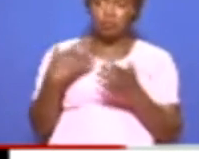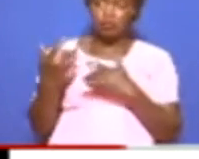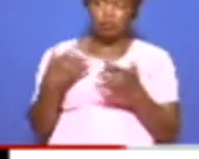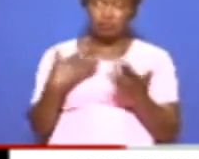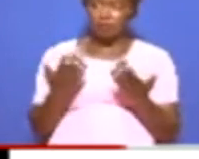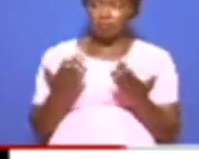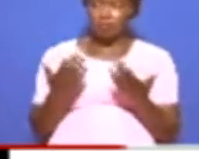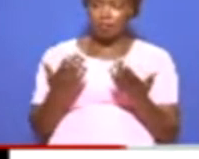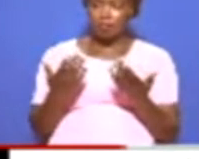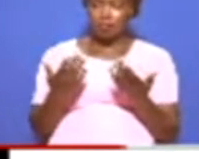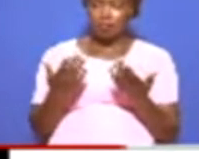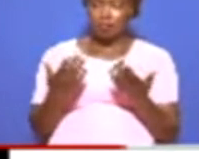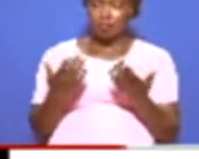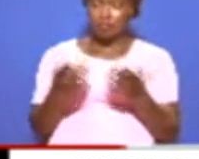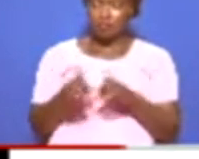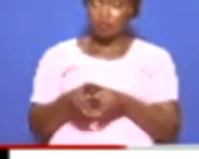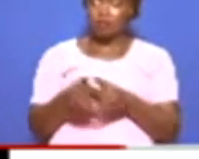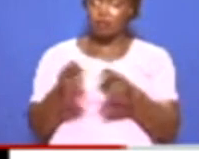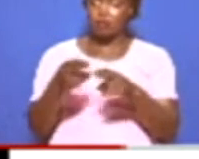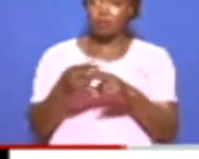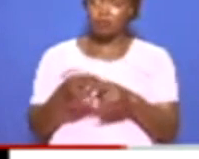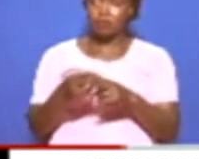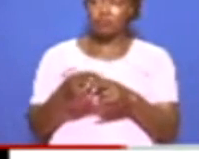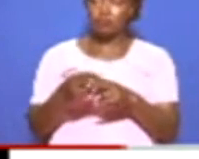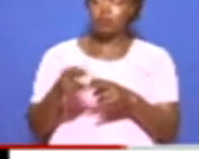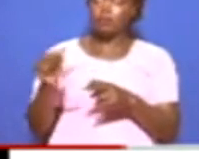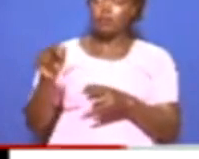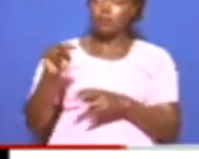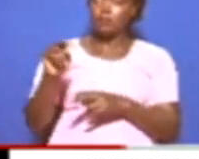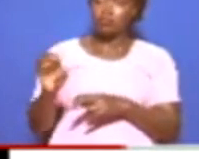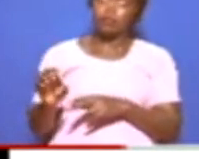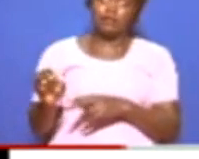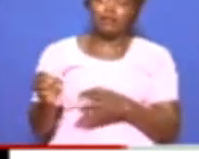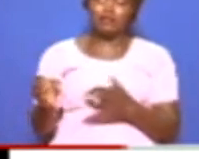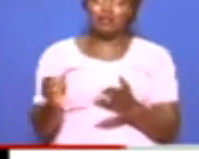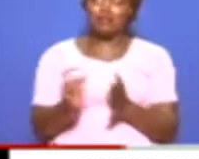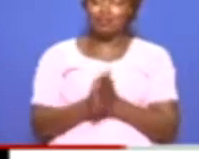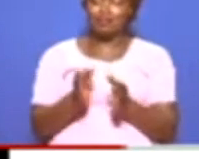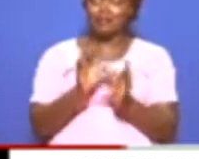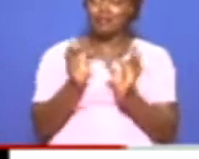kama nilivyotanguliza, naitwa Gladys Mungai Anongeshi, amekuwa mfasiri wetu